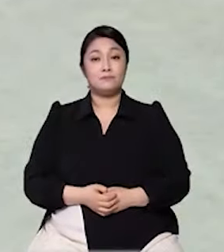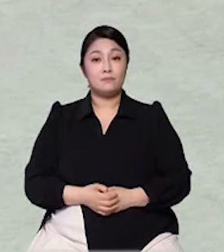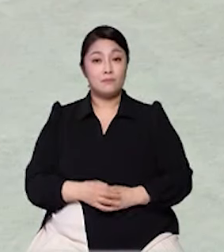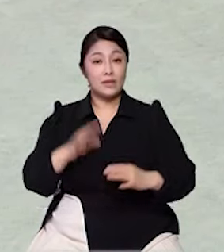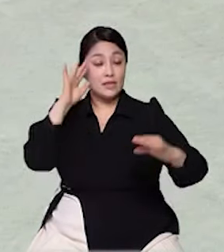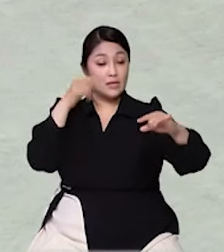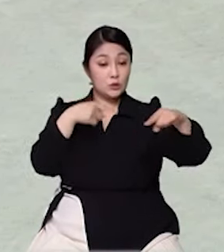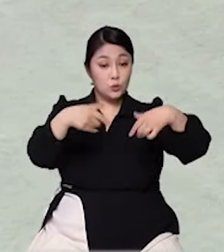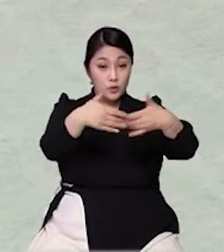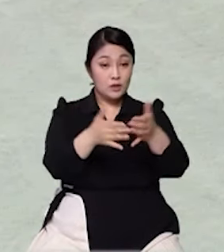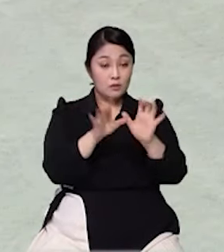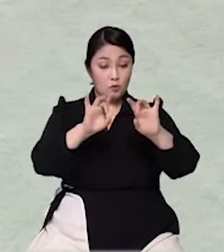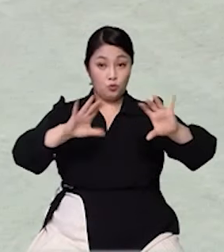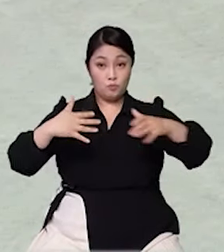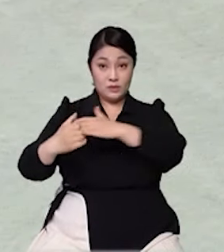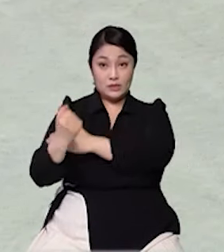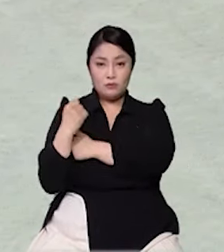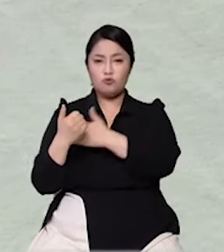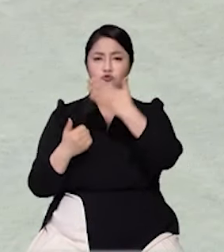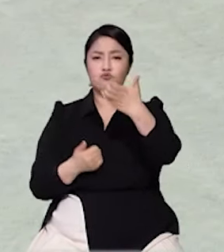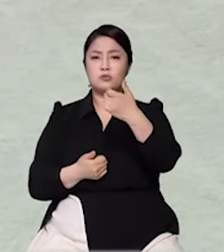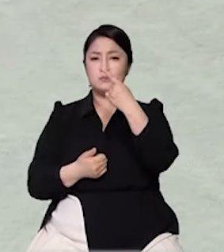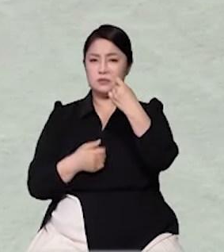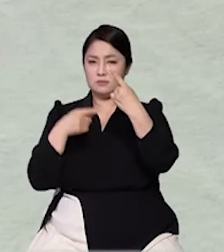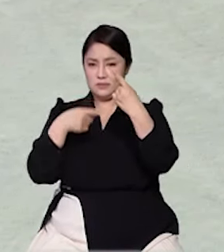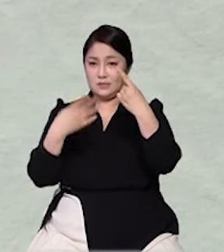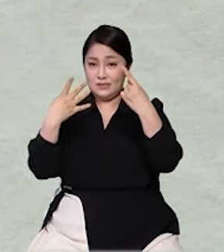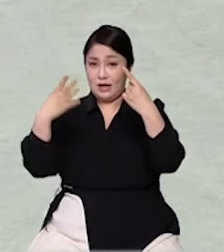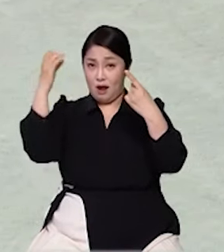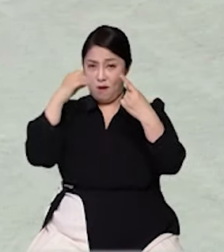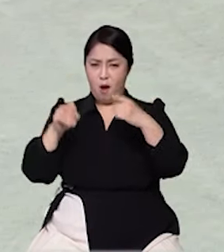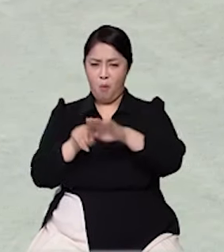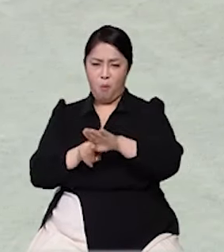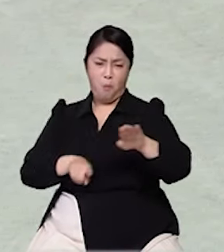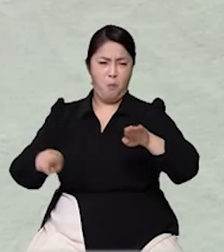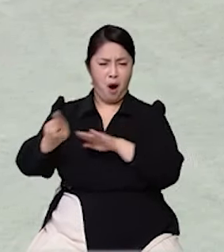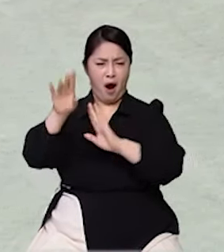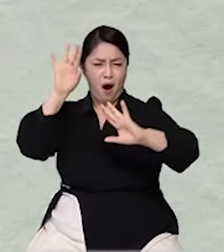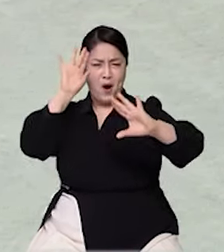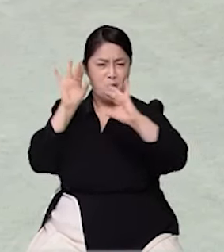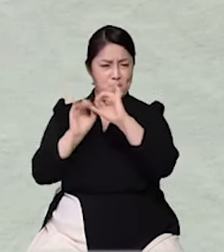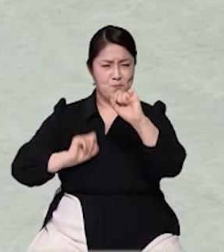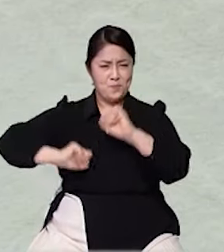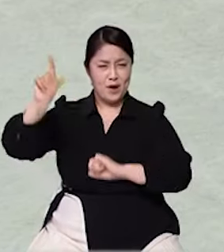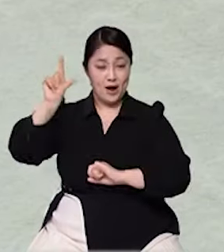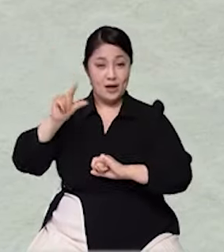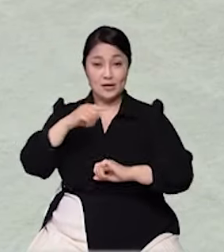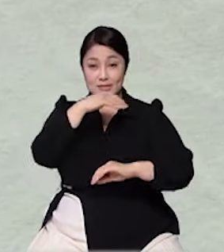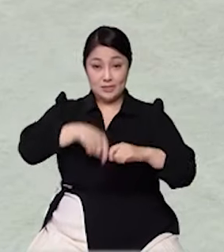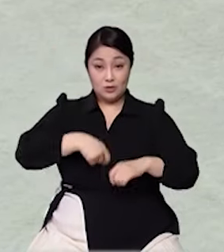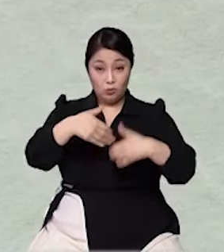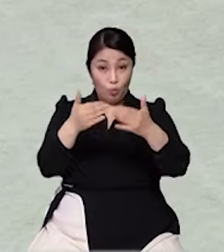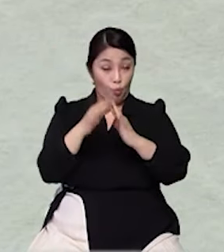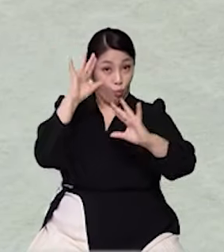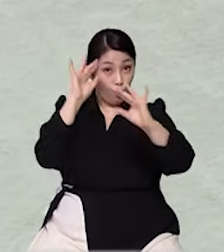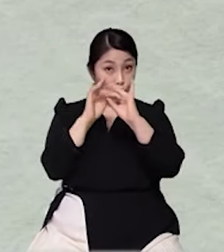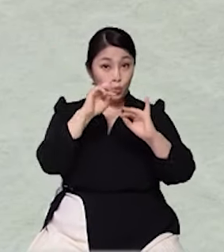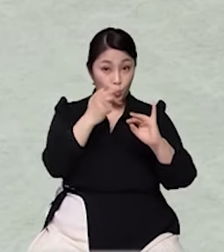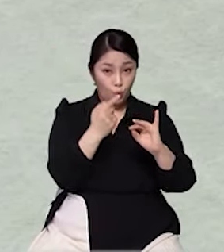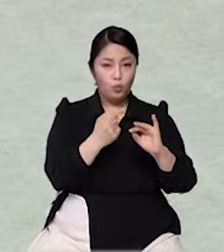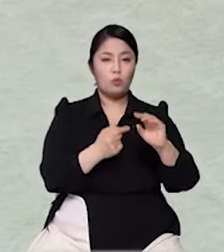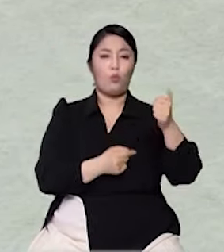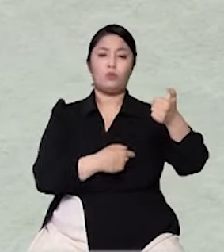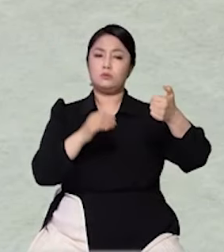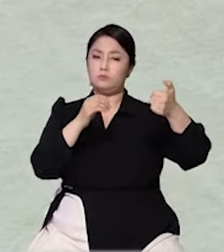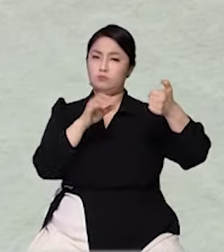지지 정당 별로는 국민의 힘이 91.4% 로 압도적으로 찬성했고 정의당 지지자들도 50% 가